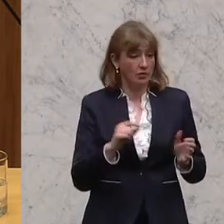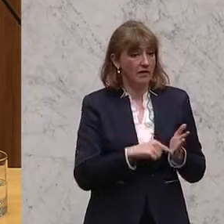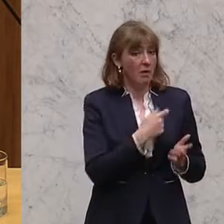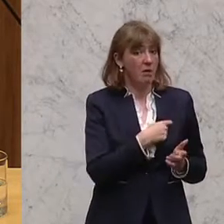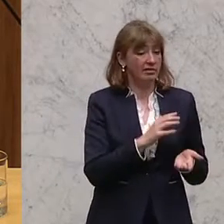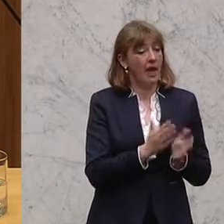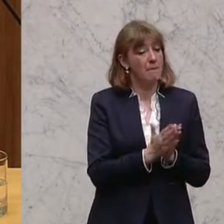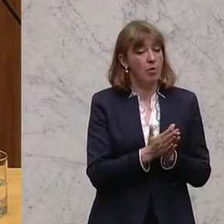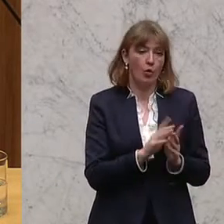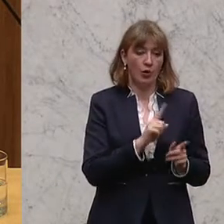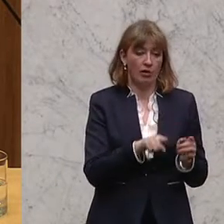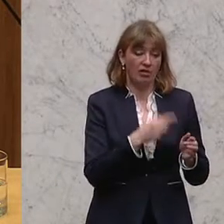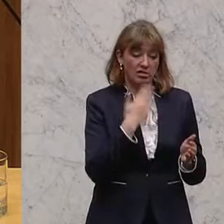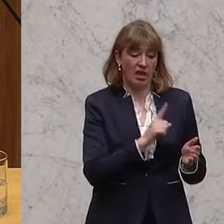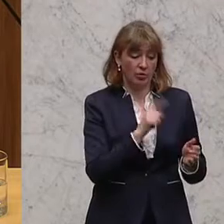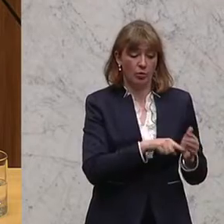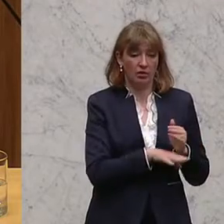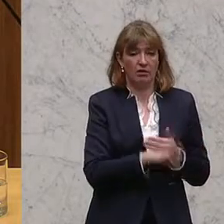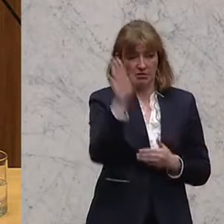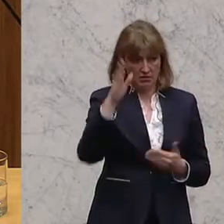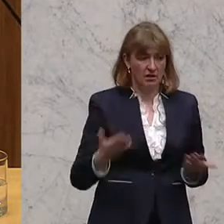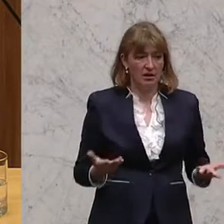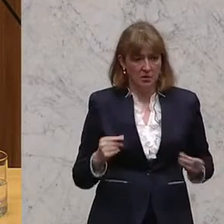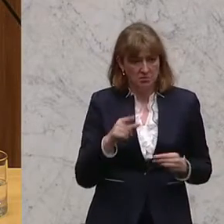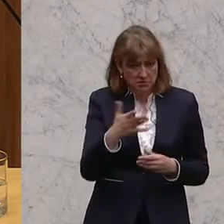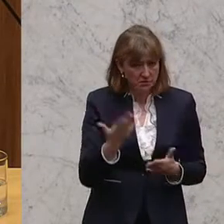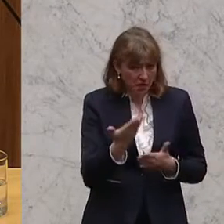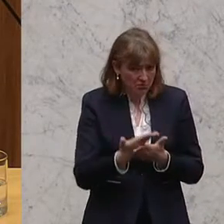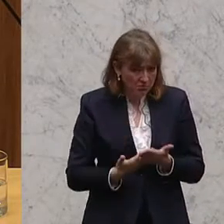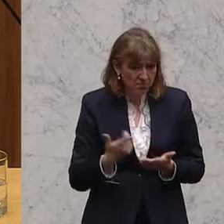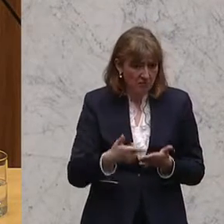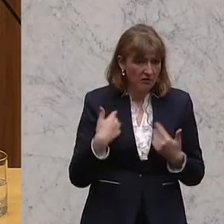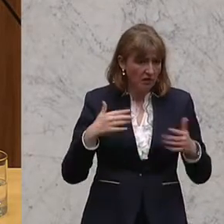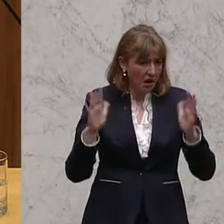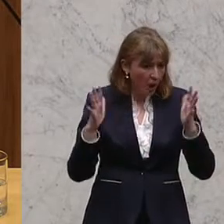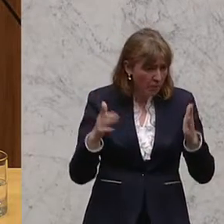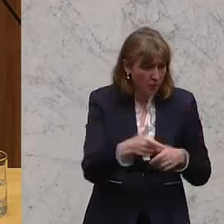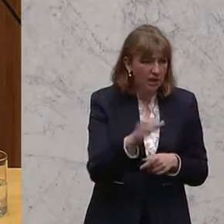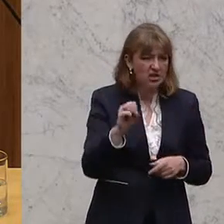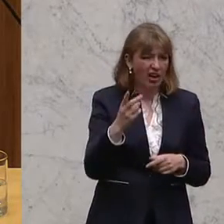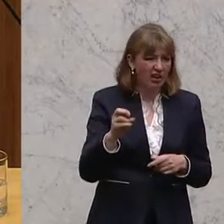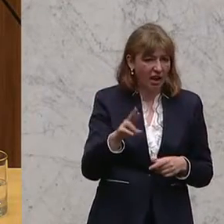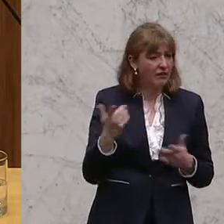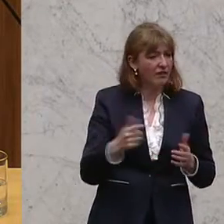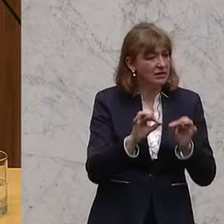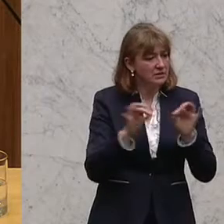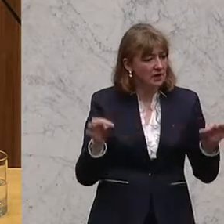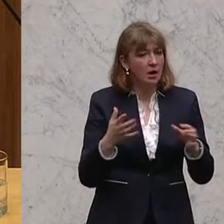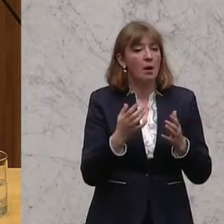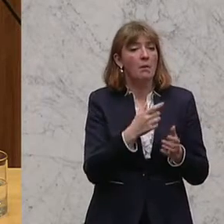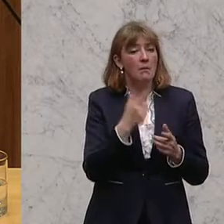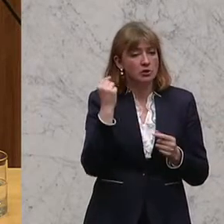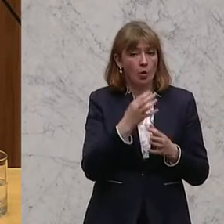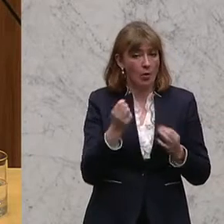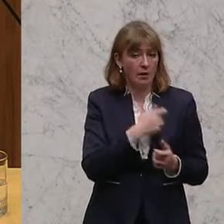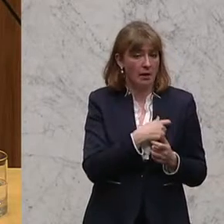Parteibuch ausschließlich Karriere gemacht hat. Also Ihr Argument gegen den Kollegen Steger war nicht nachvollziehbar. Sie haben sogar applaudiert, genau bei der Passage, dass Menschen ohne Parteibuch